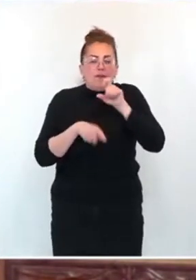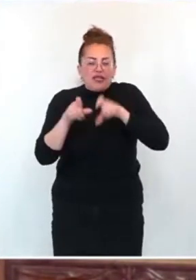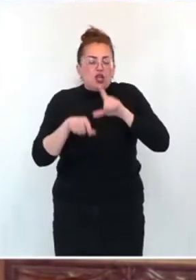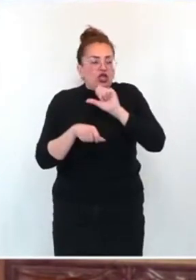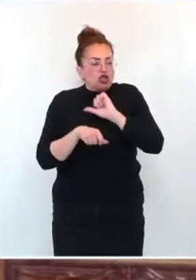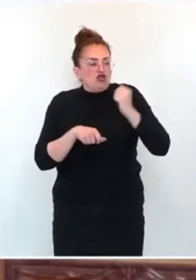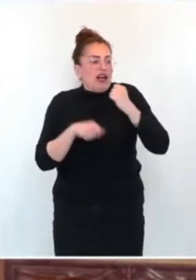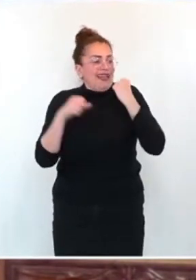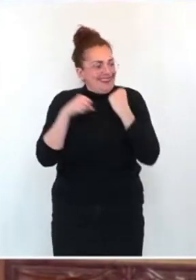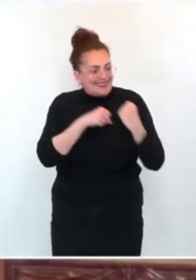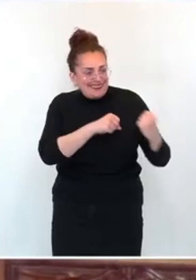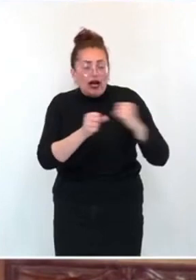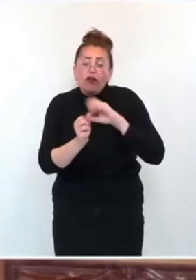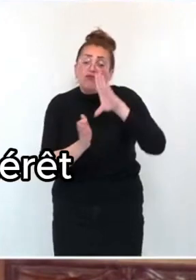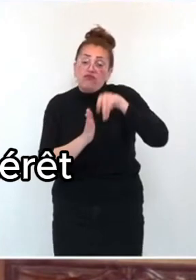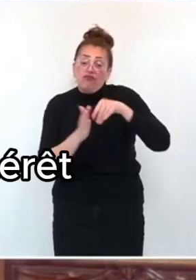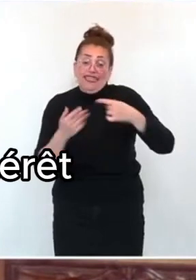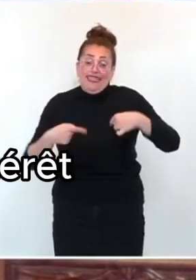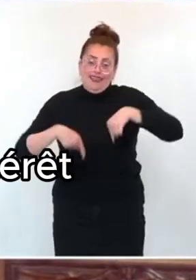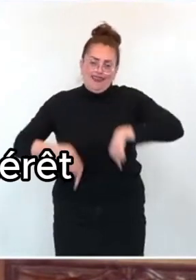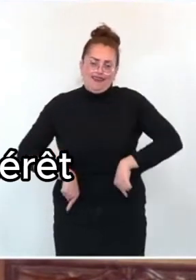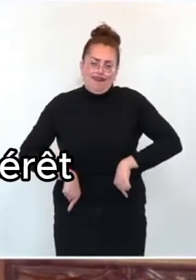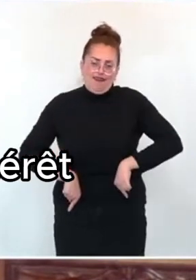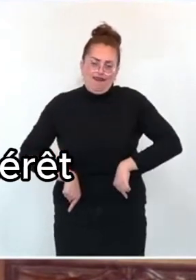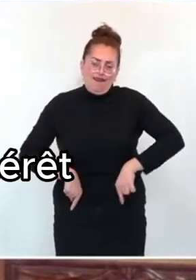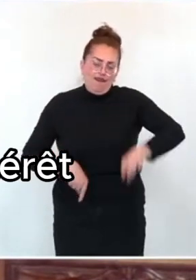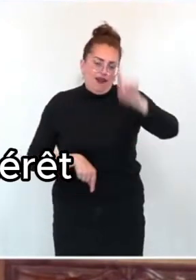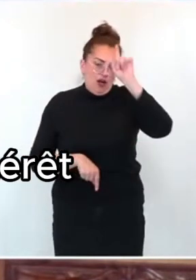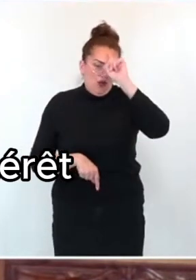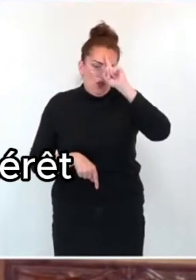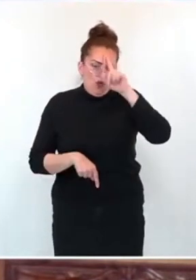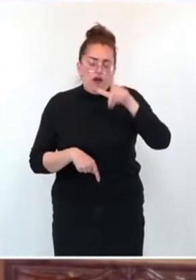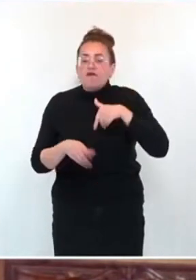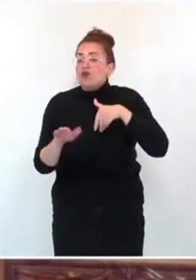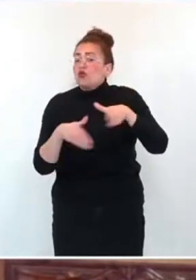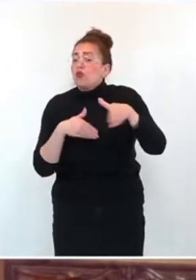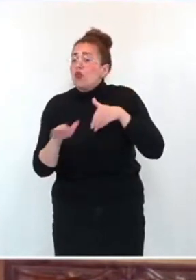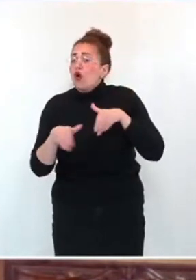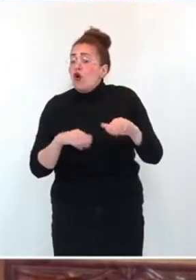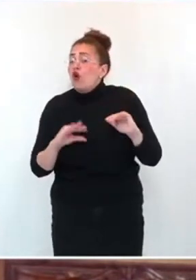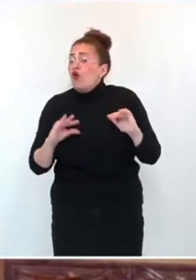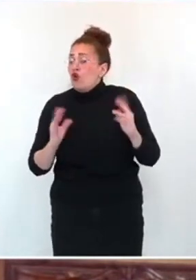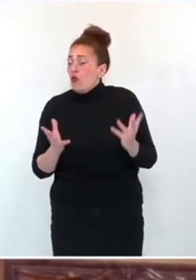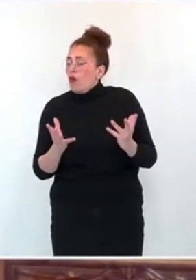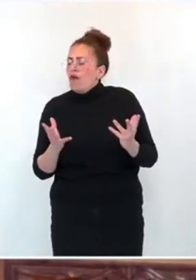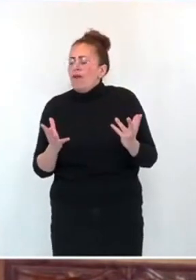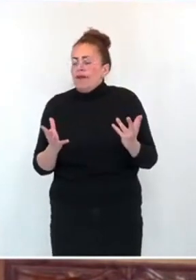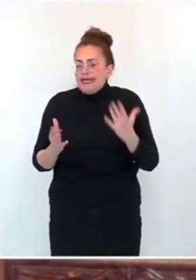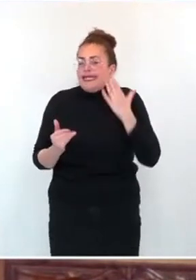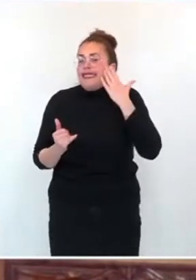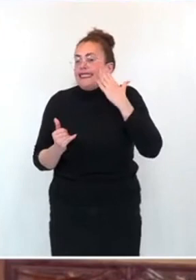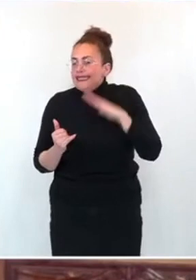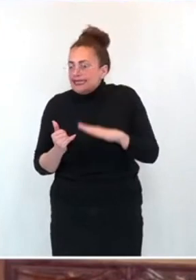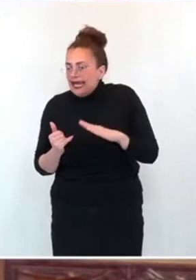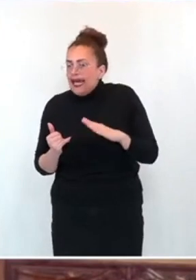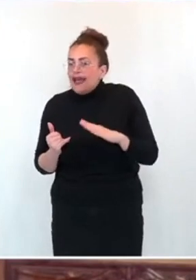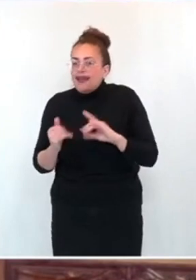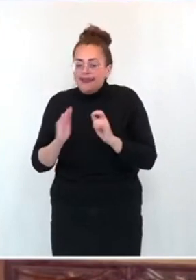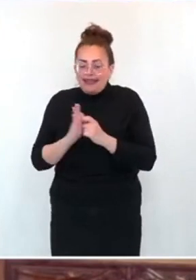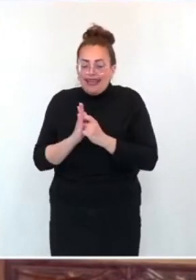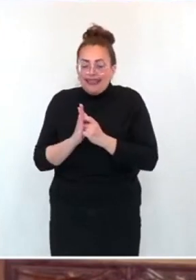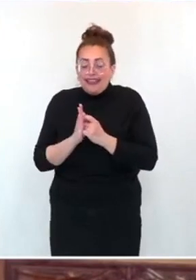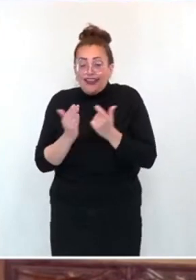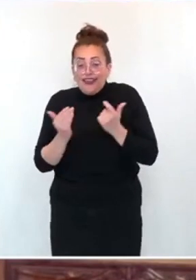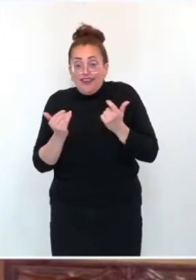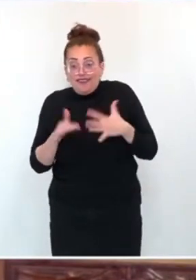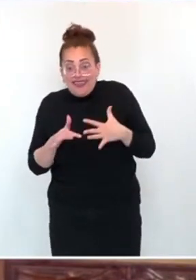l'État, puisque le principe de fonctionnement d'un OIN, c'est qu'il est de fait déficitaire en fin de période, et que c'est